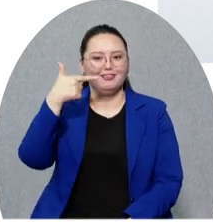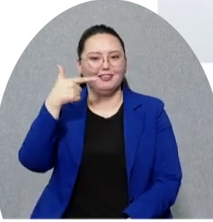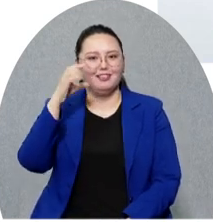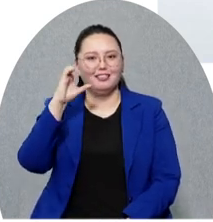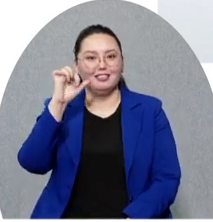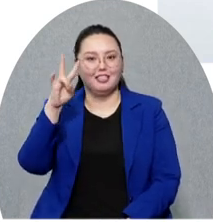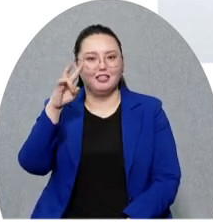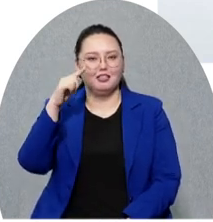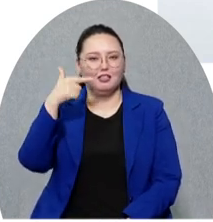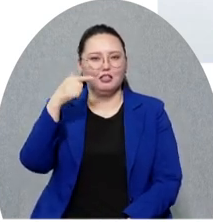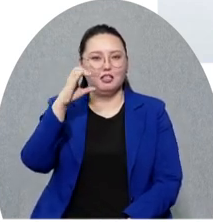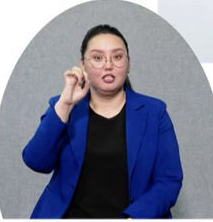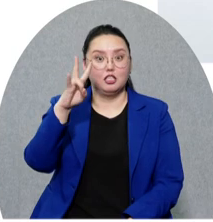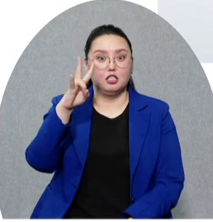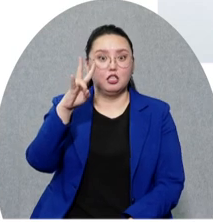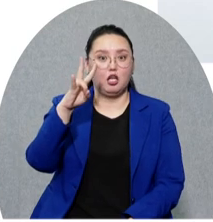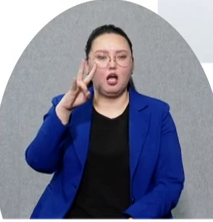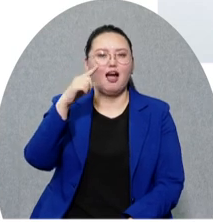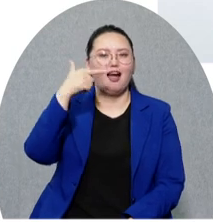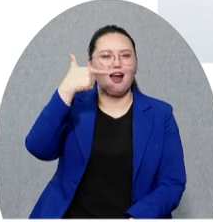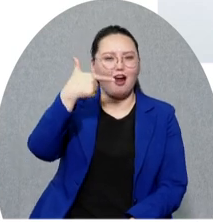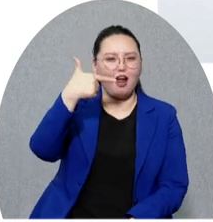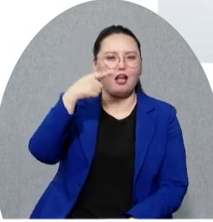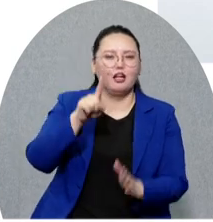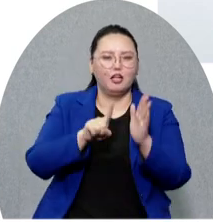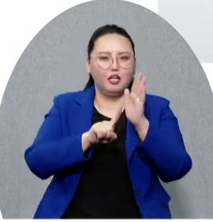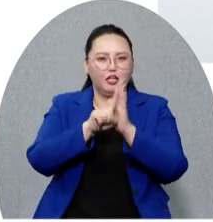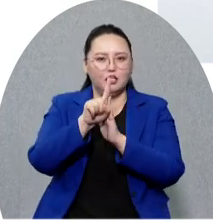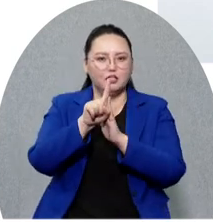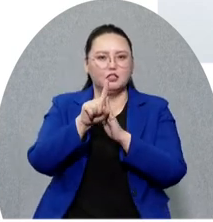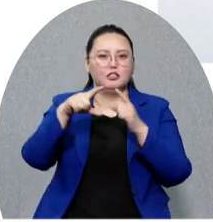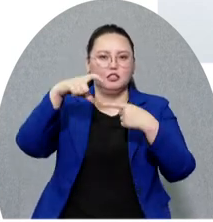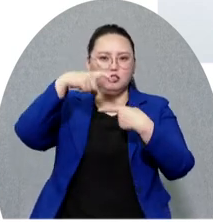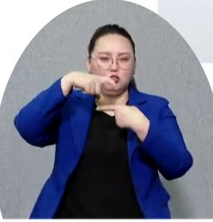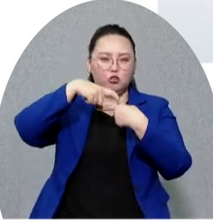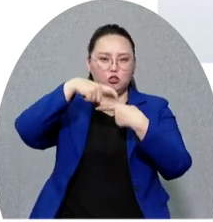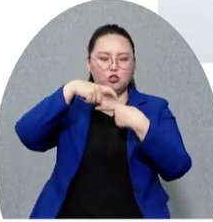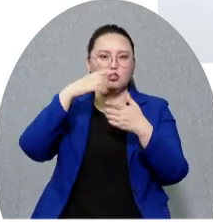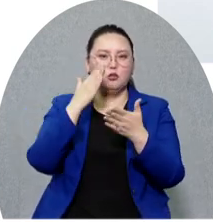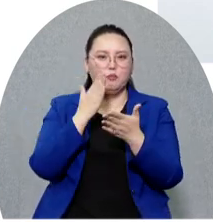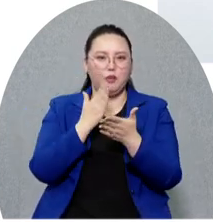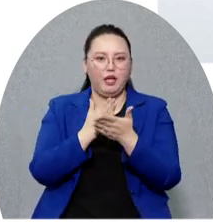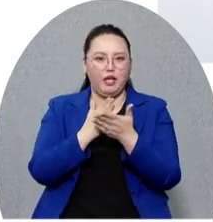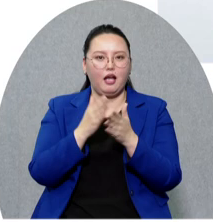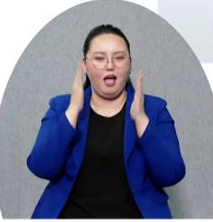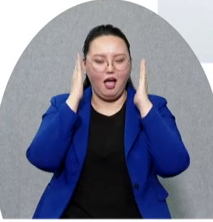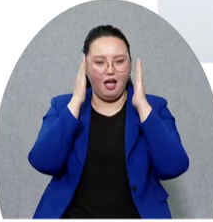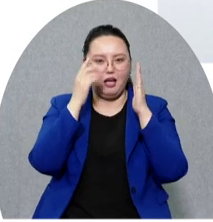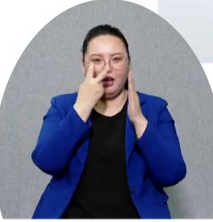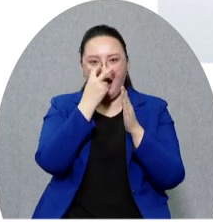гэж бичдэг учраас сан биш гээгэр ихэлсэн, эсэр биш гээгэр ихэлсэн нөхцөл гэдгийг бодох